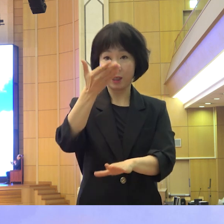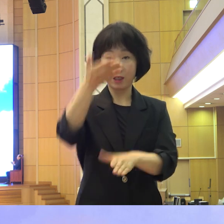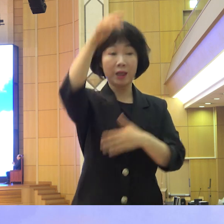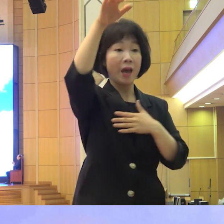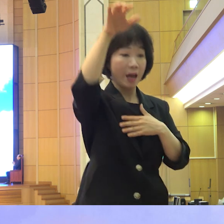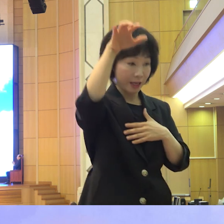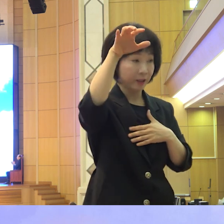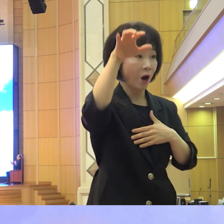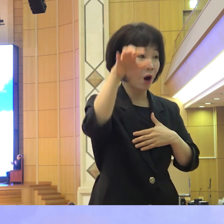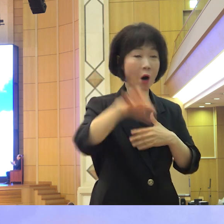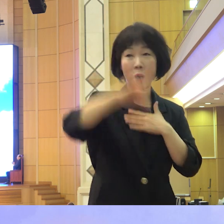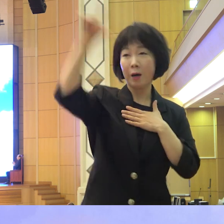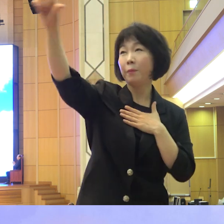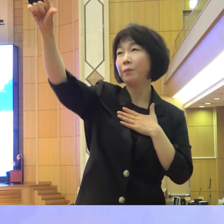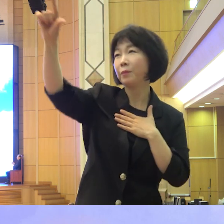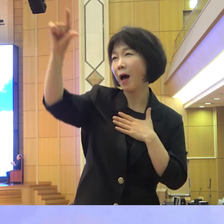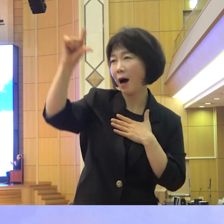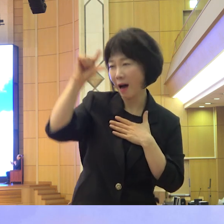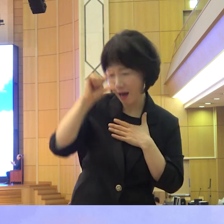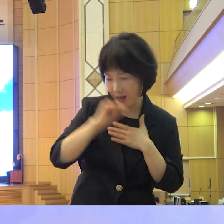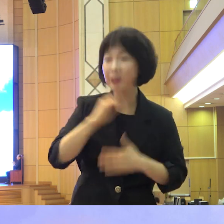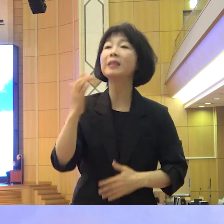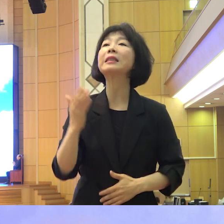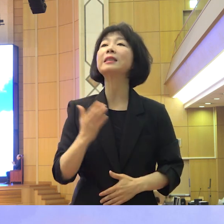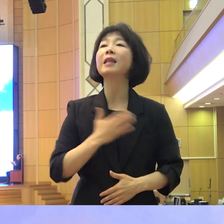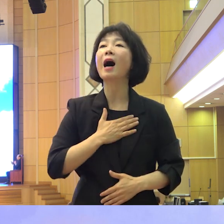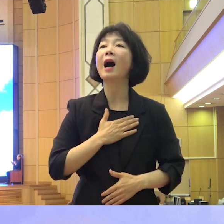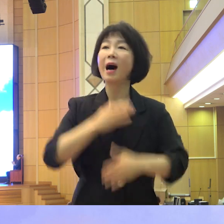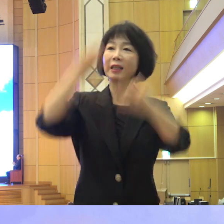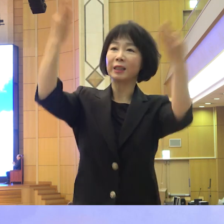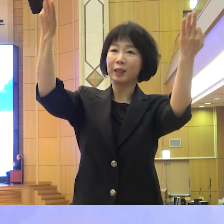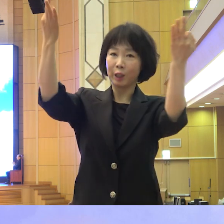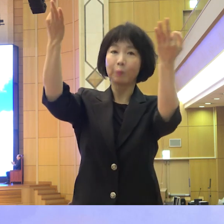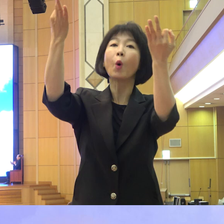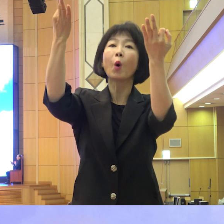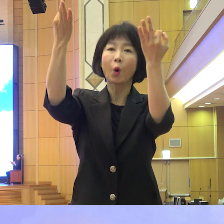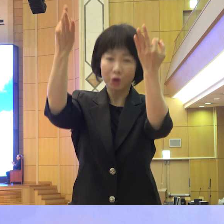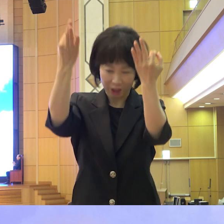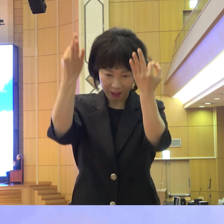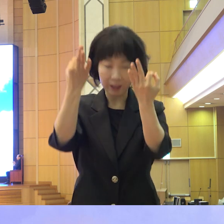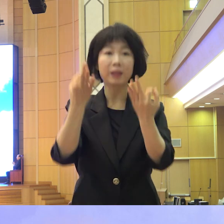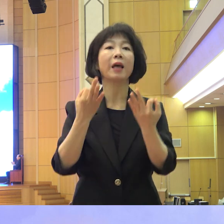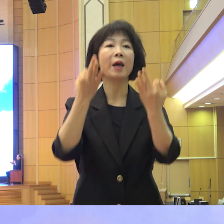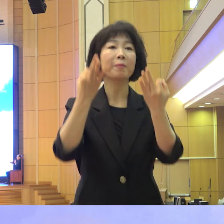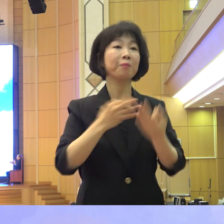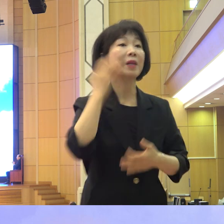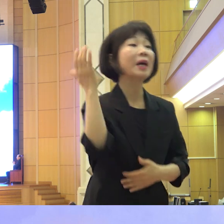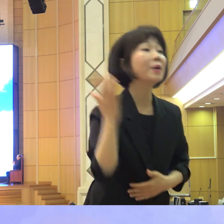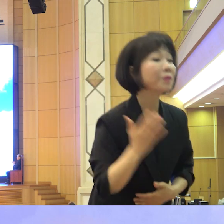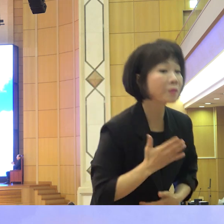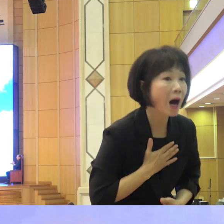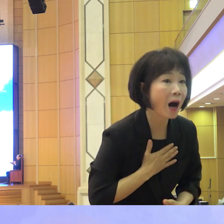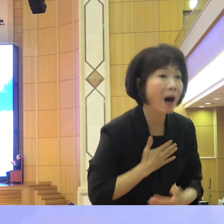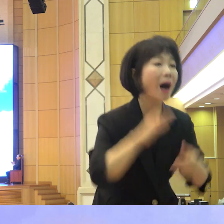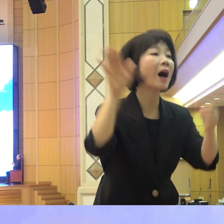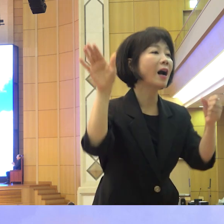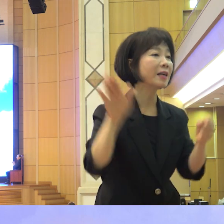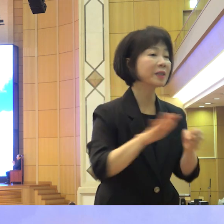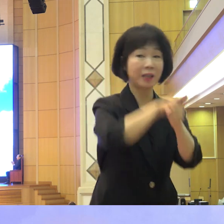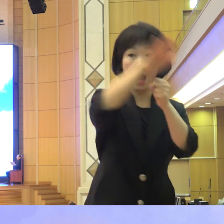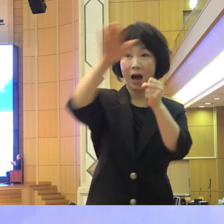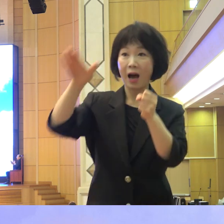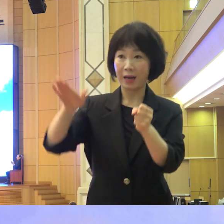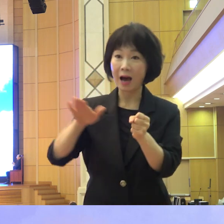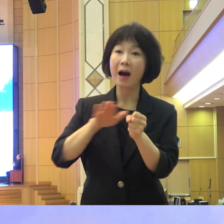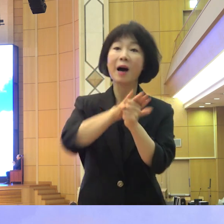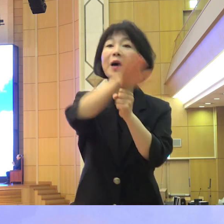보좌 위에서 낮은 나를 보시네.